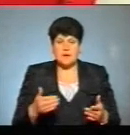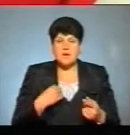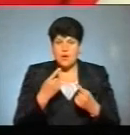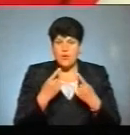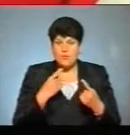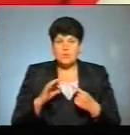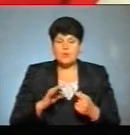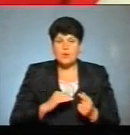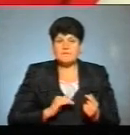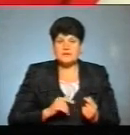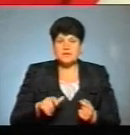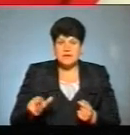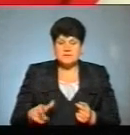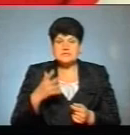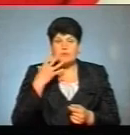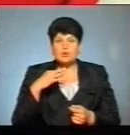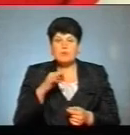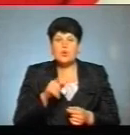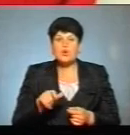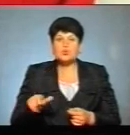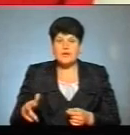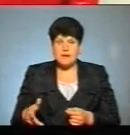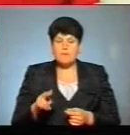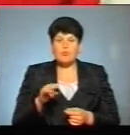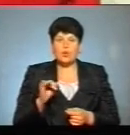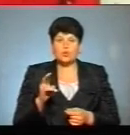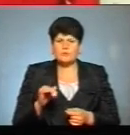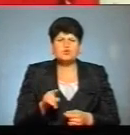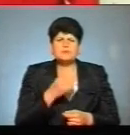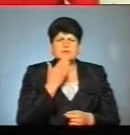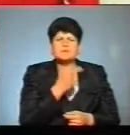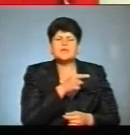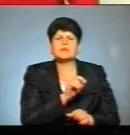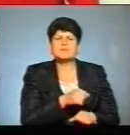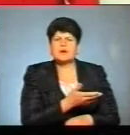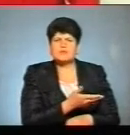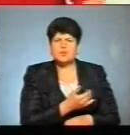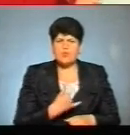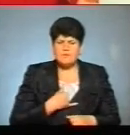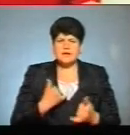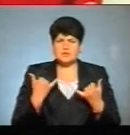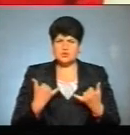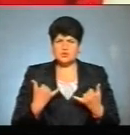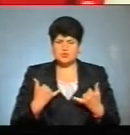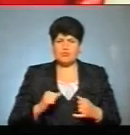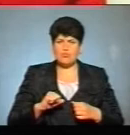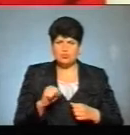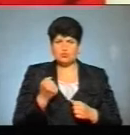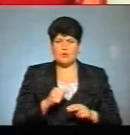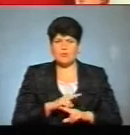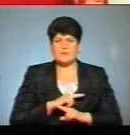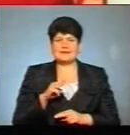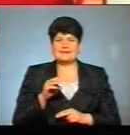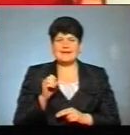говоримо про підприємців, ми забули про людей, покупців. А чому ми не спиталися їхнє право? У мене сьогодні у подруги помер